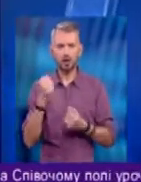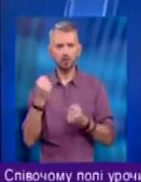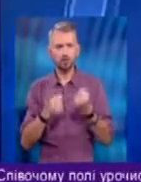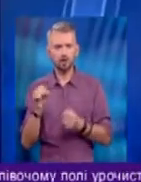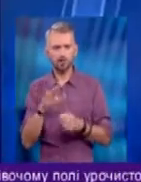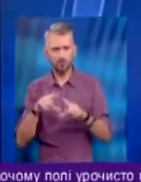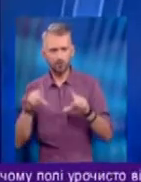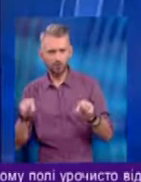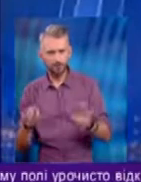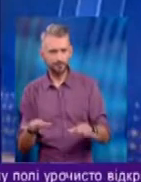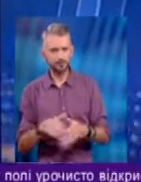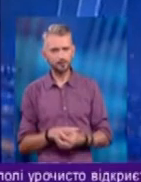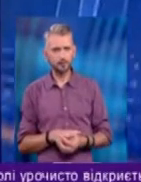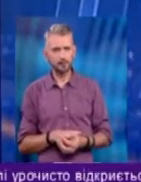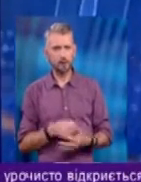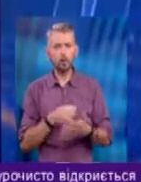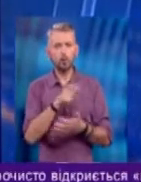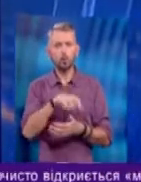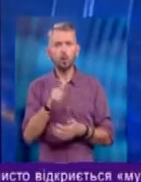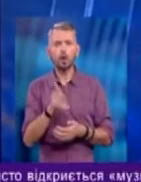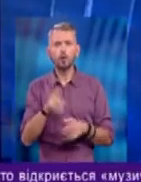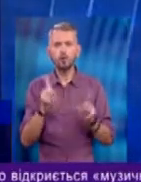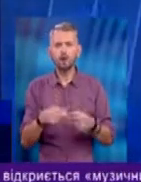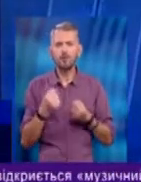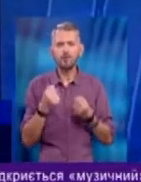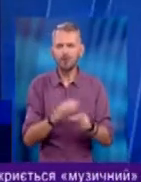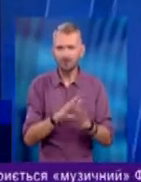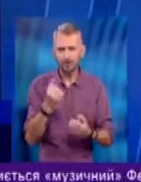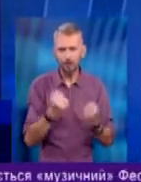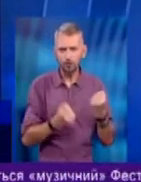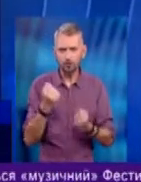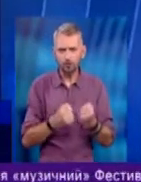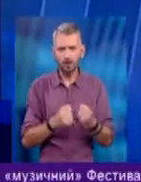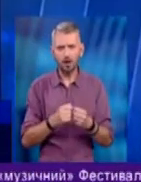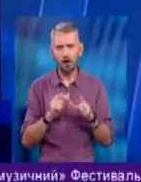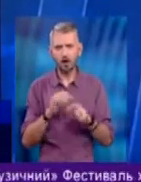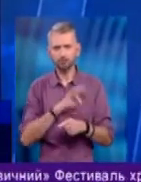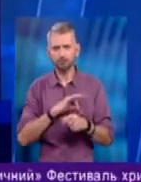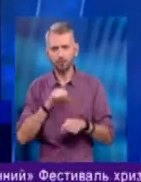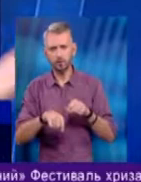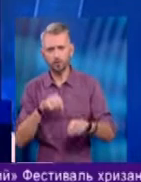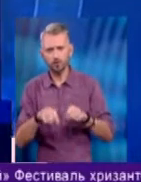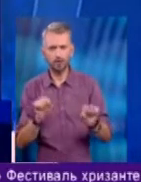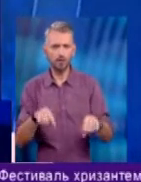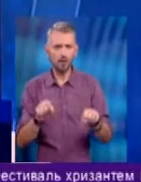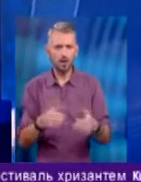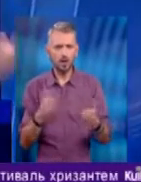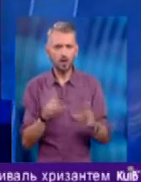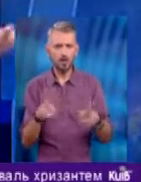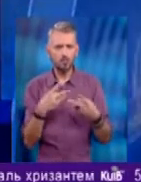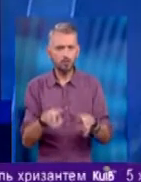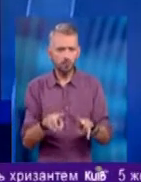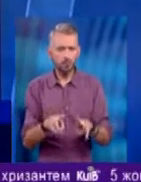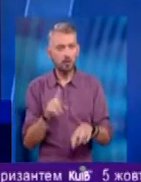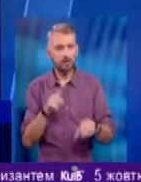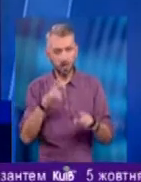іншою реєстрацією, до людей, які навіть не їздять ще на автомобілях, а їздять на двоколісних транспортних засобах, які у нас не потребують прав, до речі, в